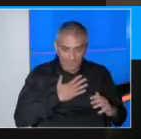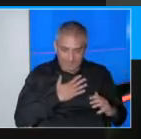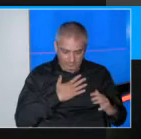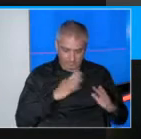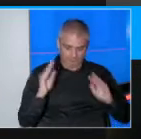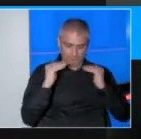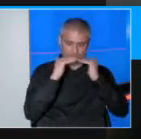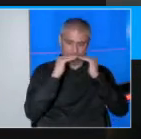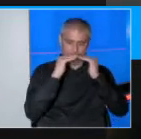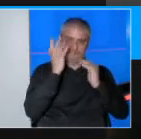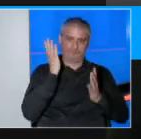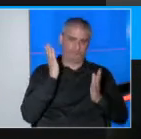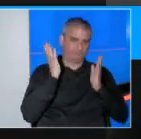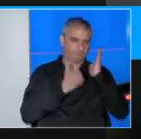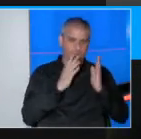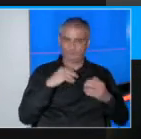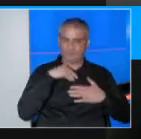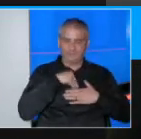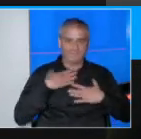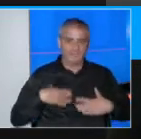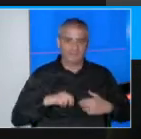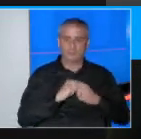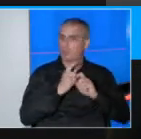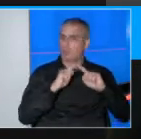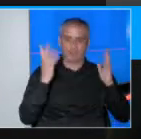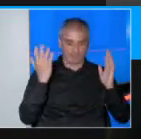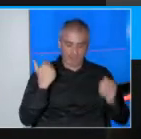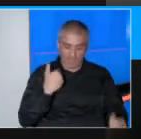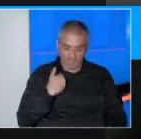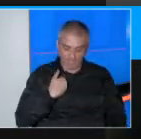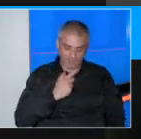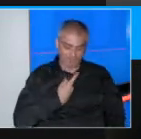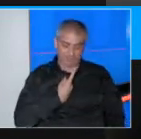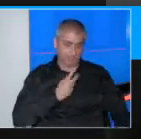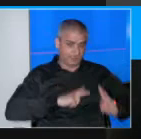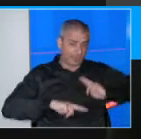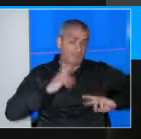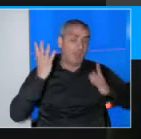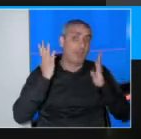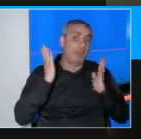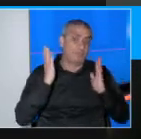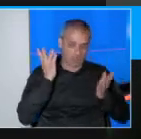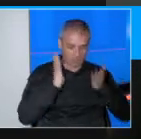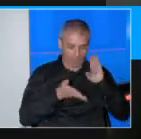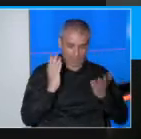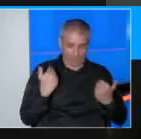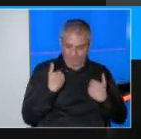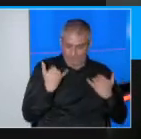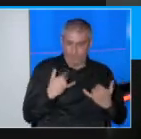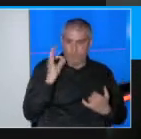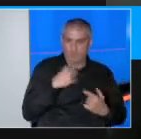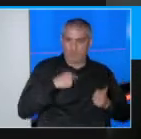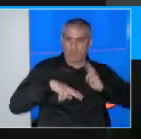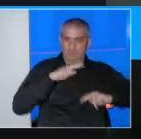שווה לאלימות פיזית או לכל אלימות אחרת שתרצה להגדיר אותה. אני סבלתי הרבה מאוד מאלימות, ואני גם היום